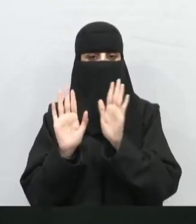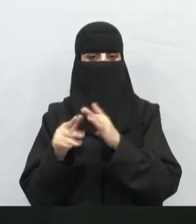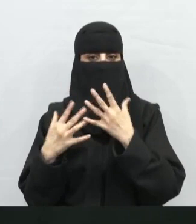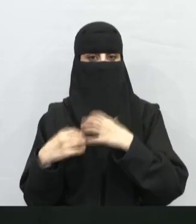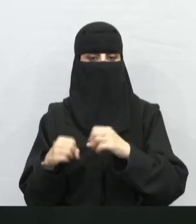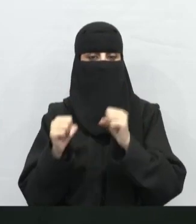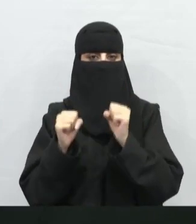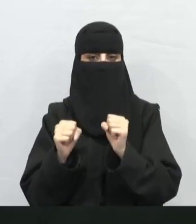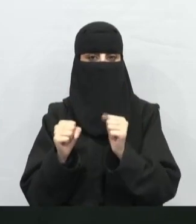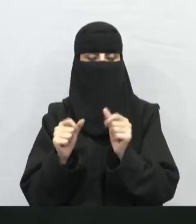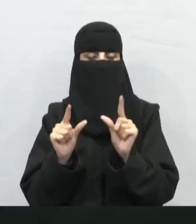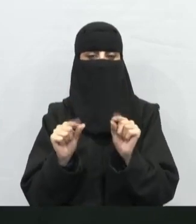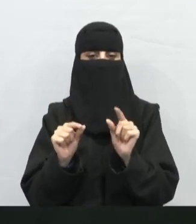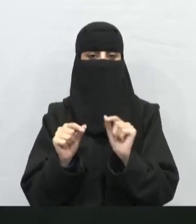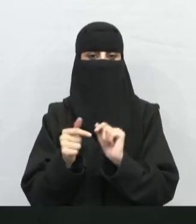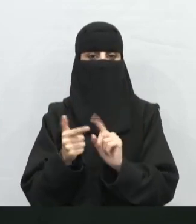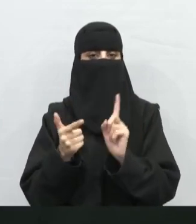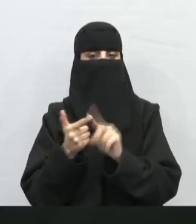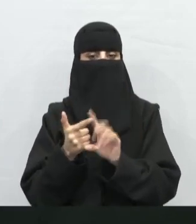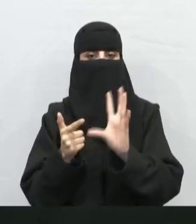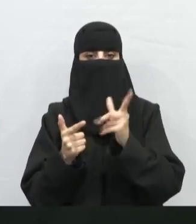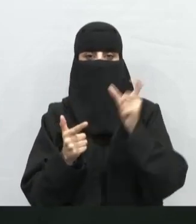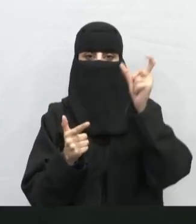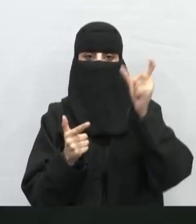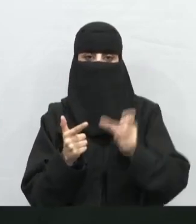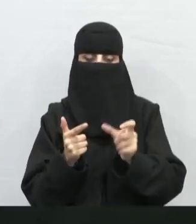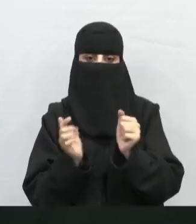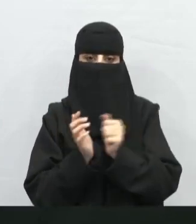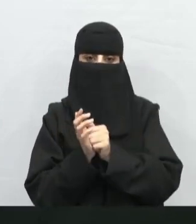من الذي عاد الى المنزل وهو حزين